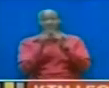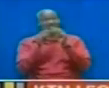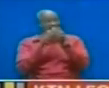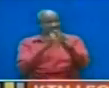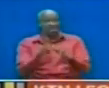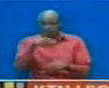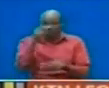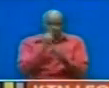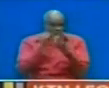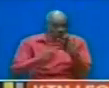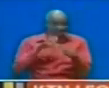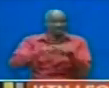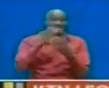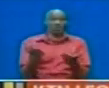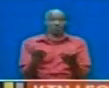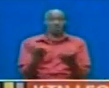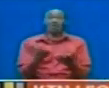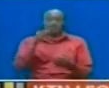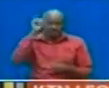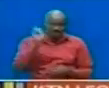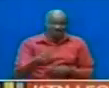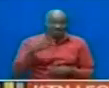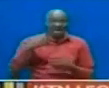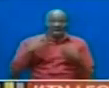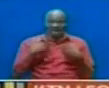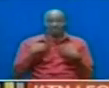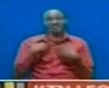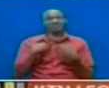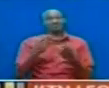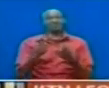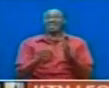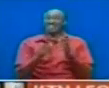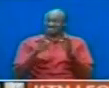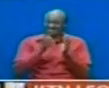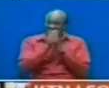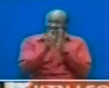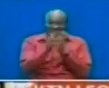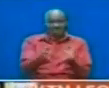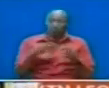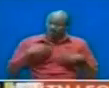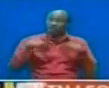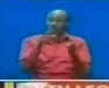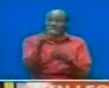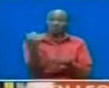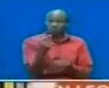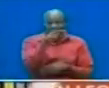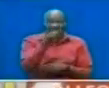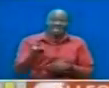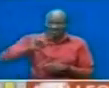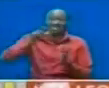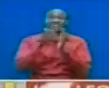to get those positions, definitely you must have some extra skills. And that's what we are providing to